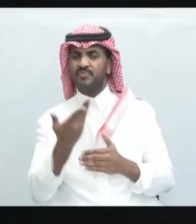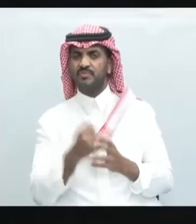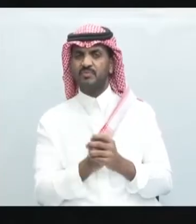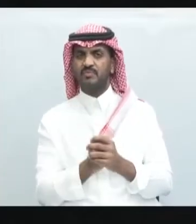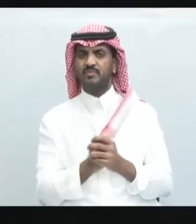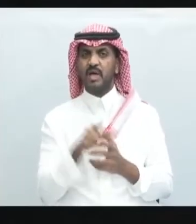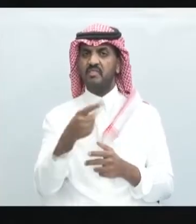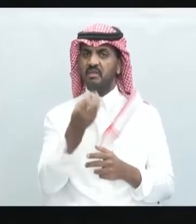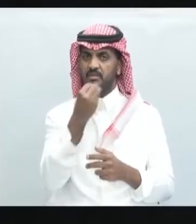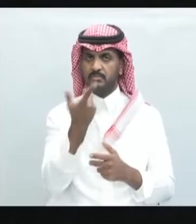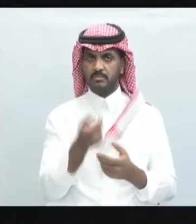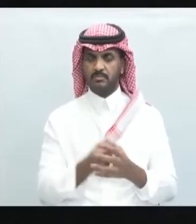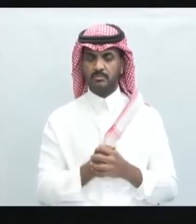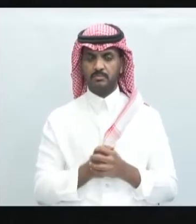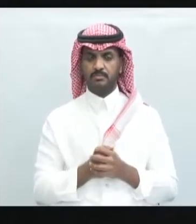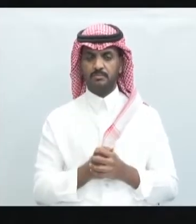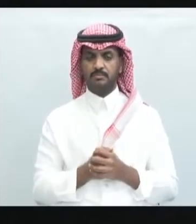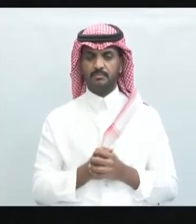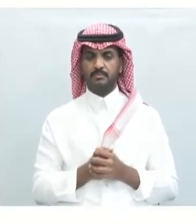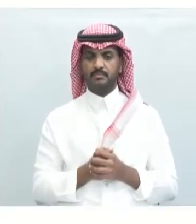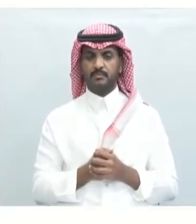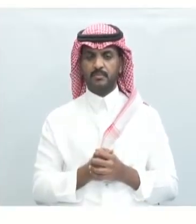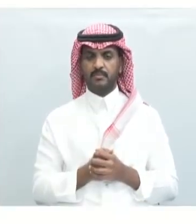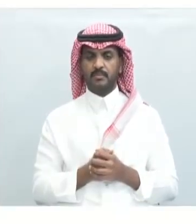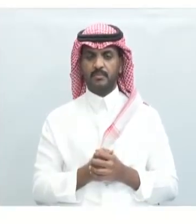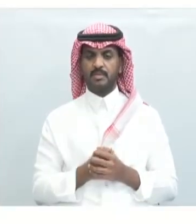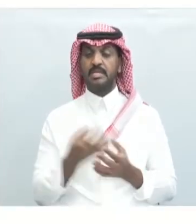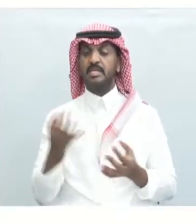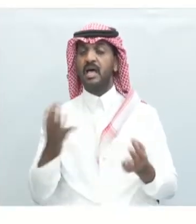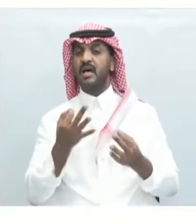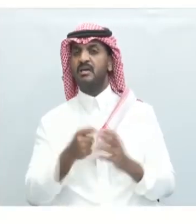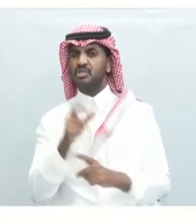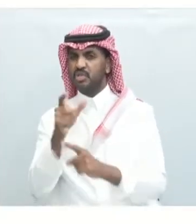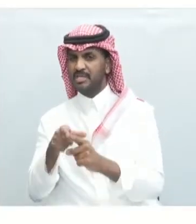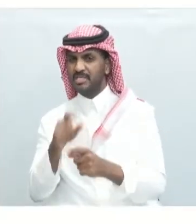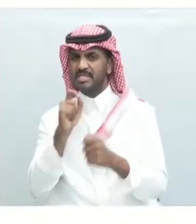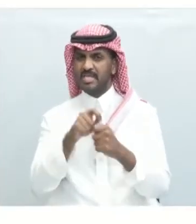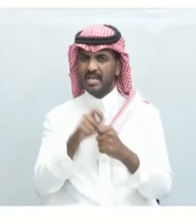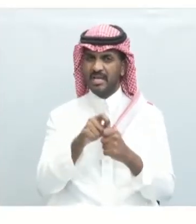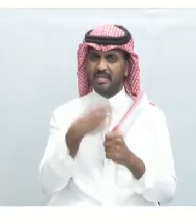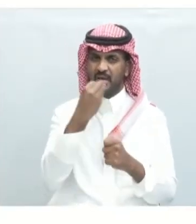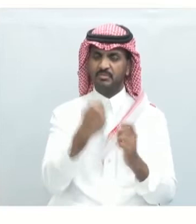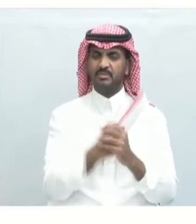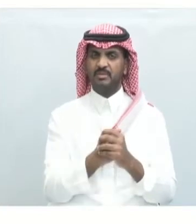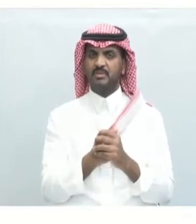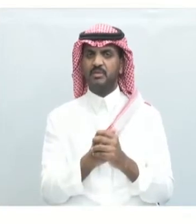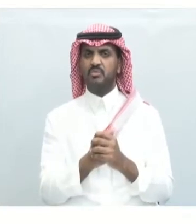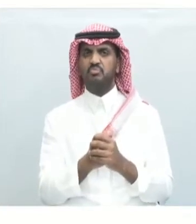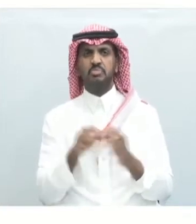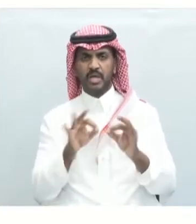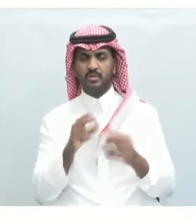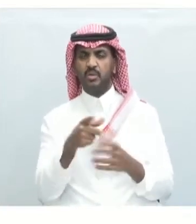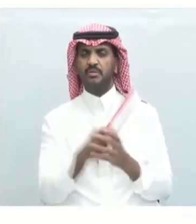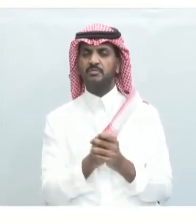ربع هذه النعمه ايضا نقول اذا لمن صنع الطعام فقط تعب في جلبه وفي اعداده